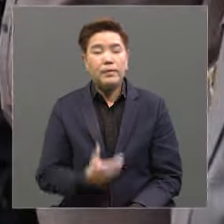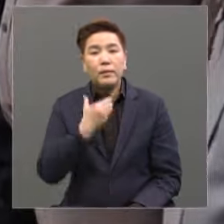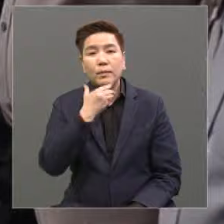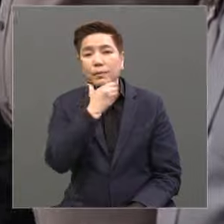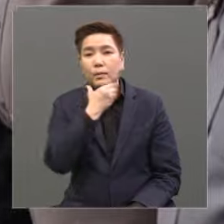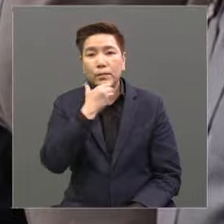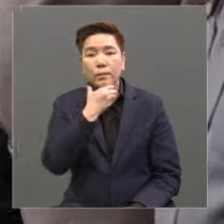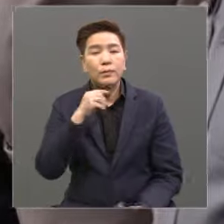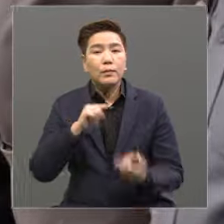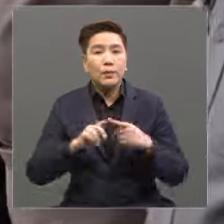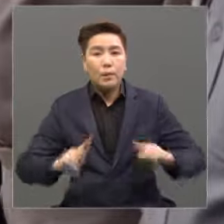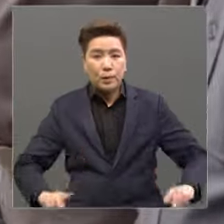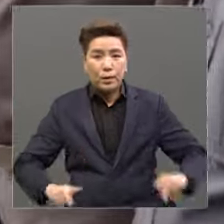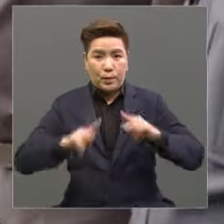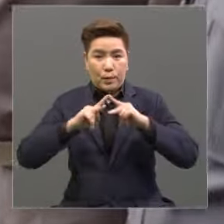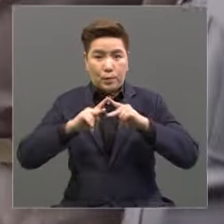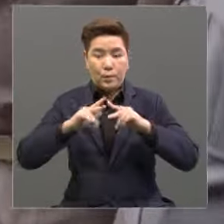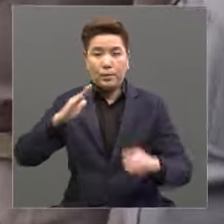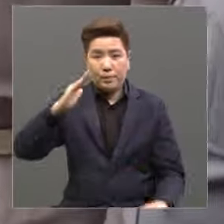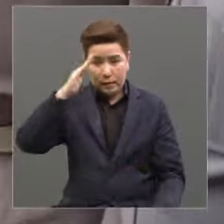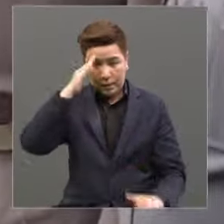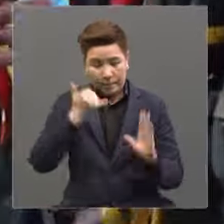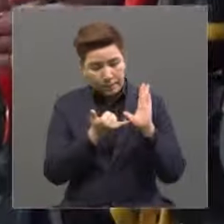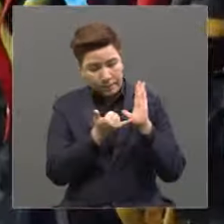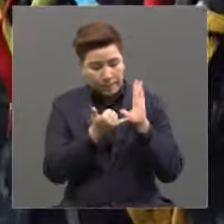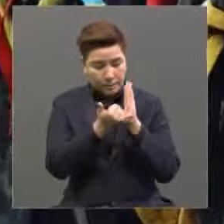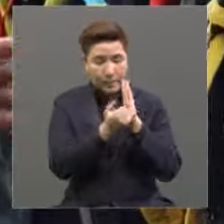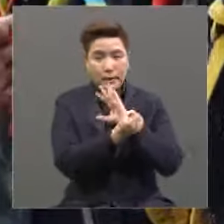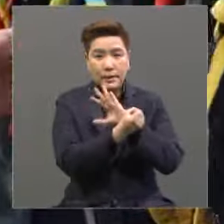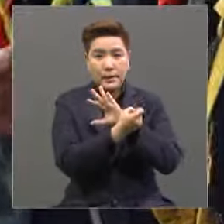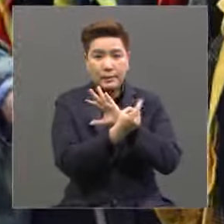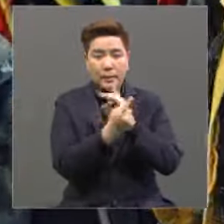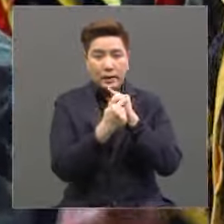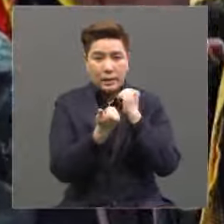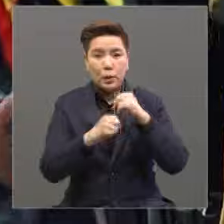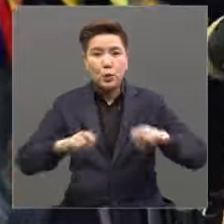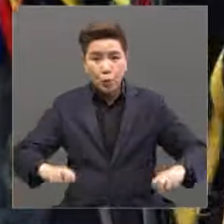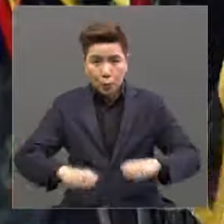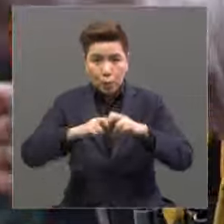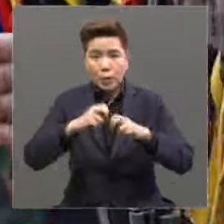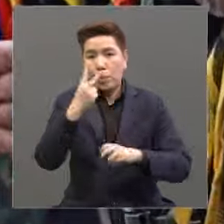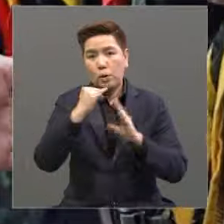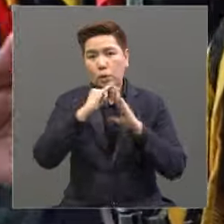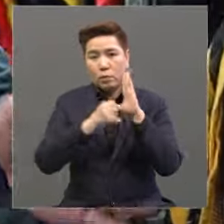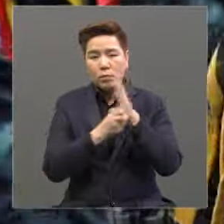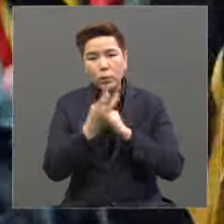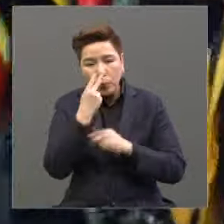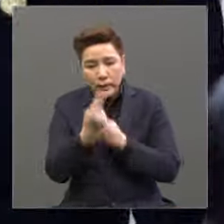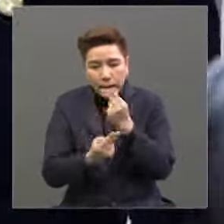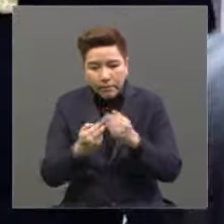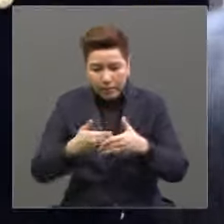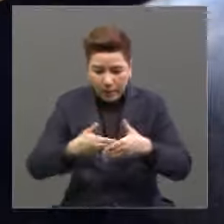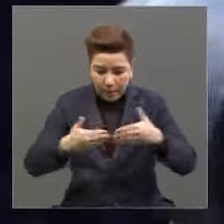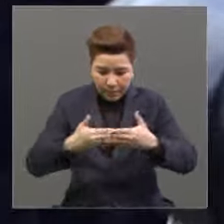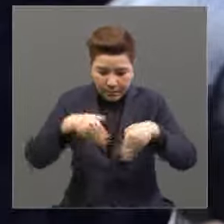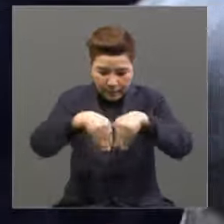นายสุทินคลังแสงรัฐมนตรีว่าการกระทรวงกลาโหมได้ลงพื้นที่จังหวัดศรีสะเกษและจังหวัดสุรินทร์นะคะมาตรวจเยี่ยมจุดผ่าน